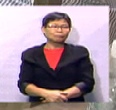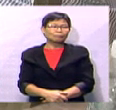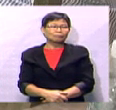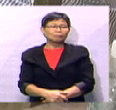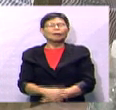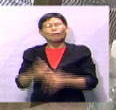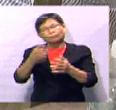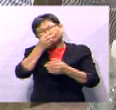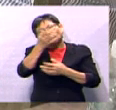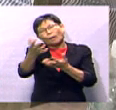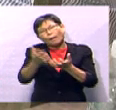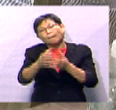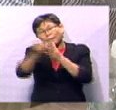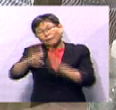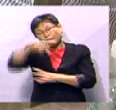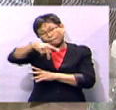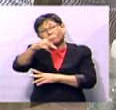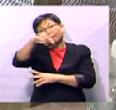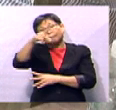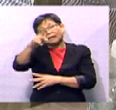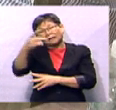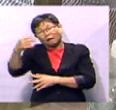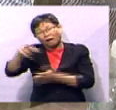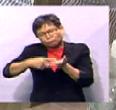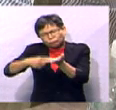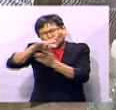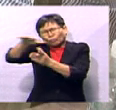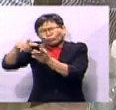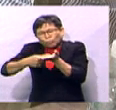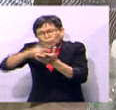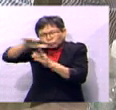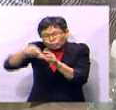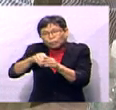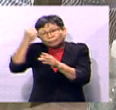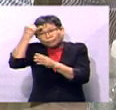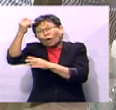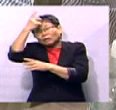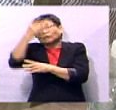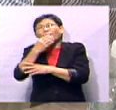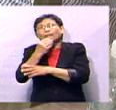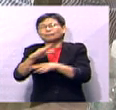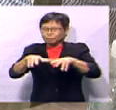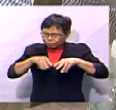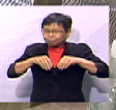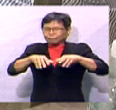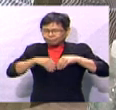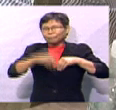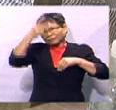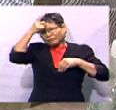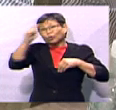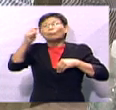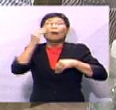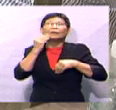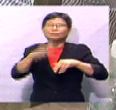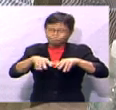Menyampaikan hasrat pimpinan PKR yang memohon kaedah rundingan lebih merangkumi, pandangan Datuk Seri Anwar itu disambut baik Tun Dr. Mahathir